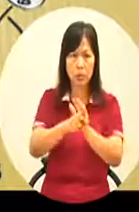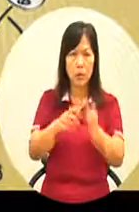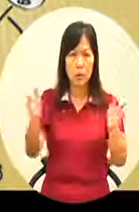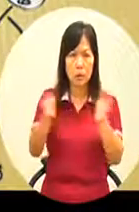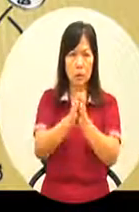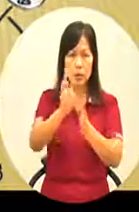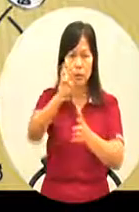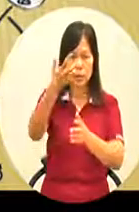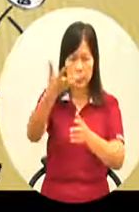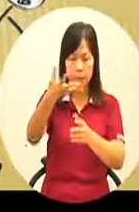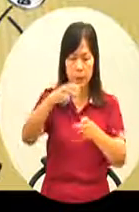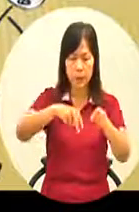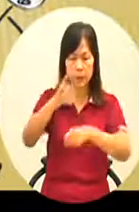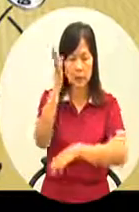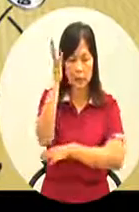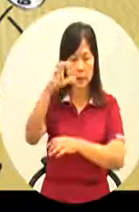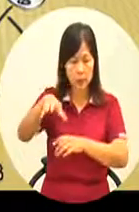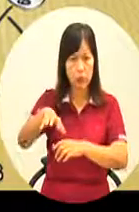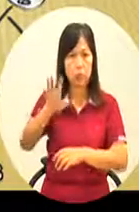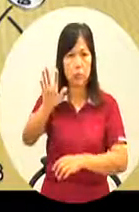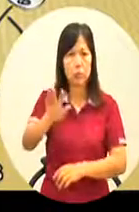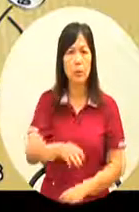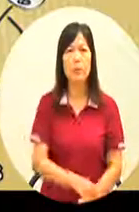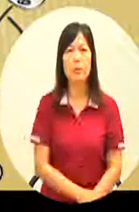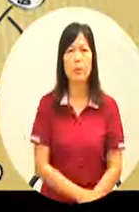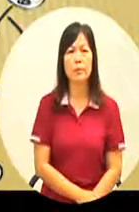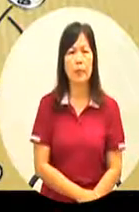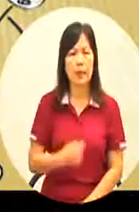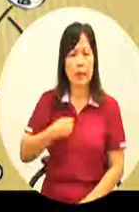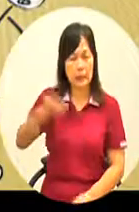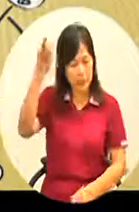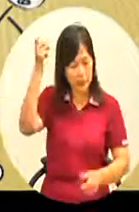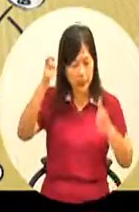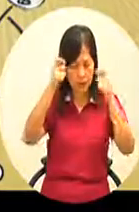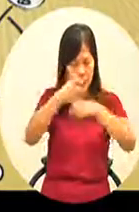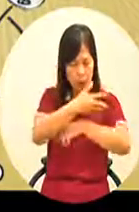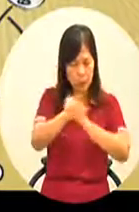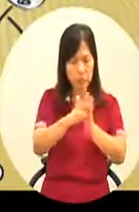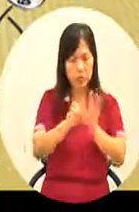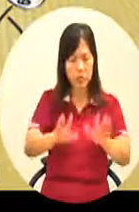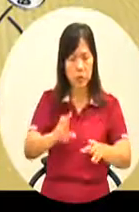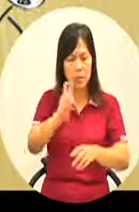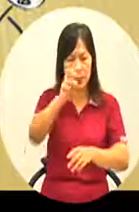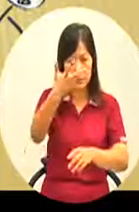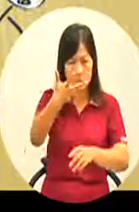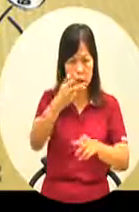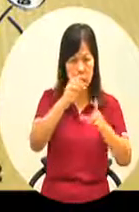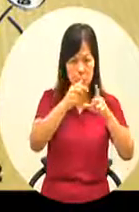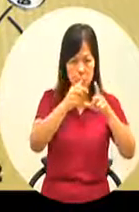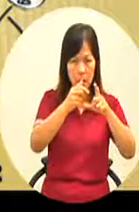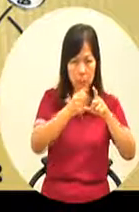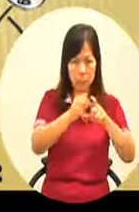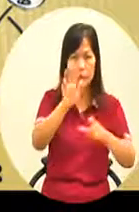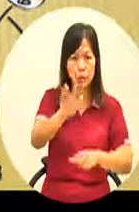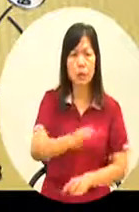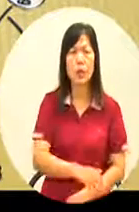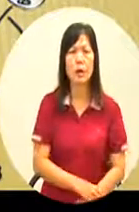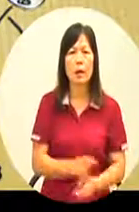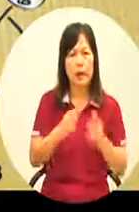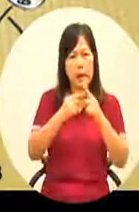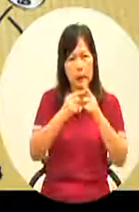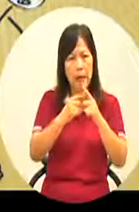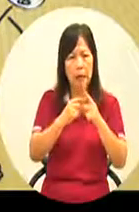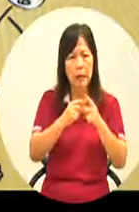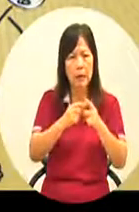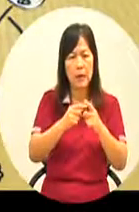行政区啦吼，啊，尤其是较早的啊高雄县，就是即嘛27个行政区。伊个一寡吼人力吼，